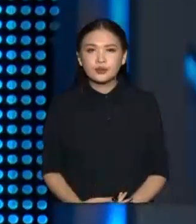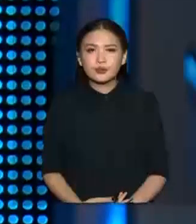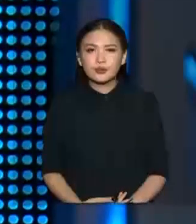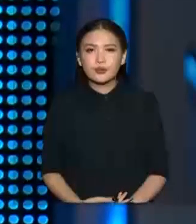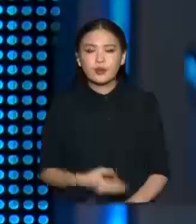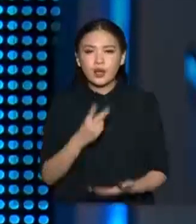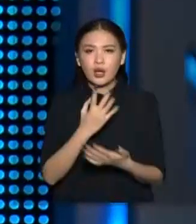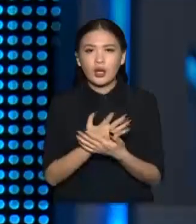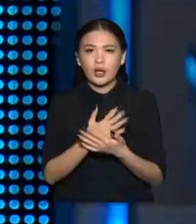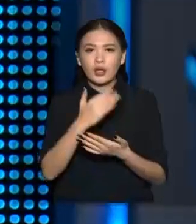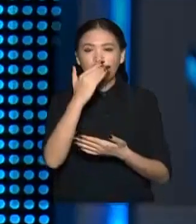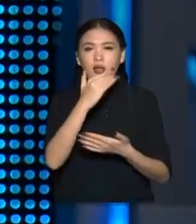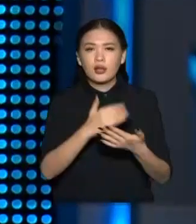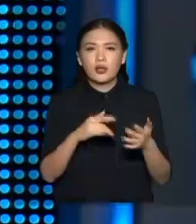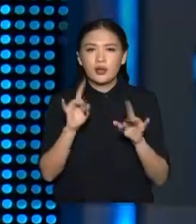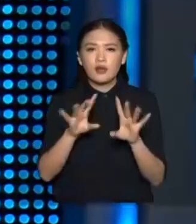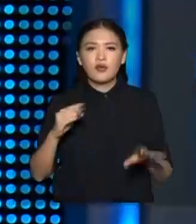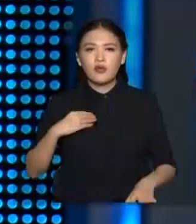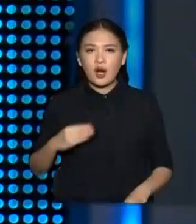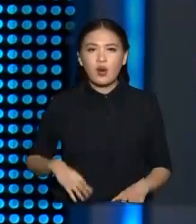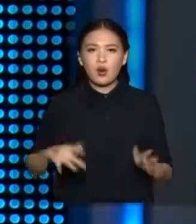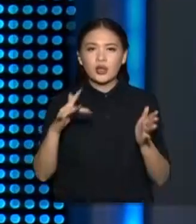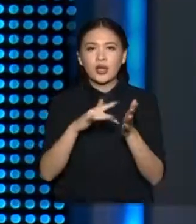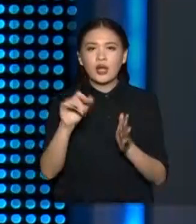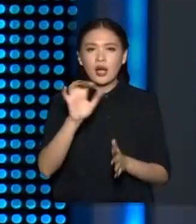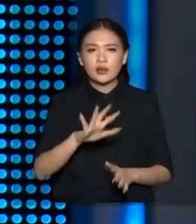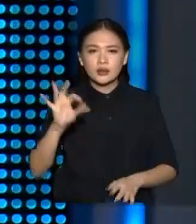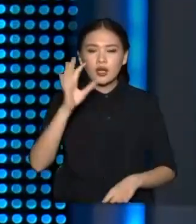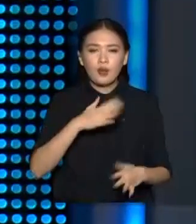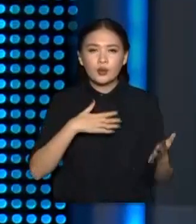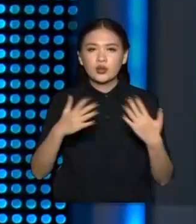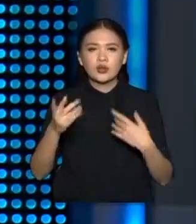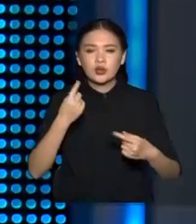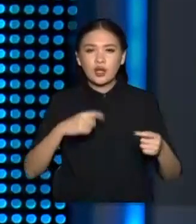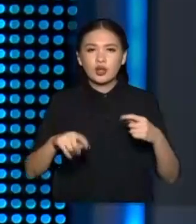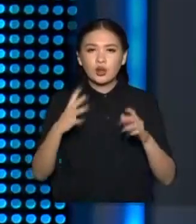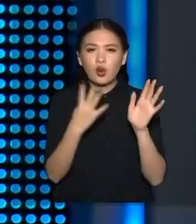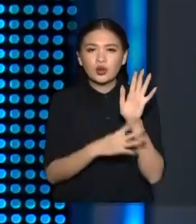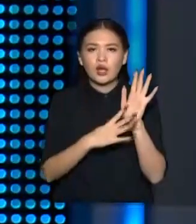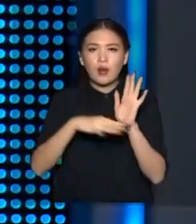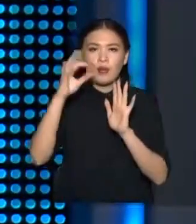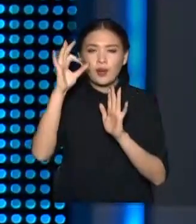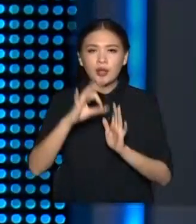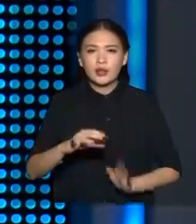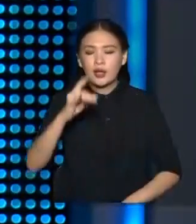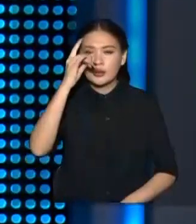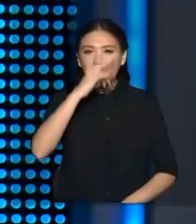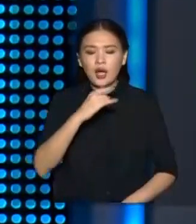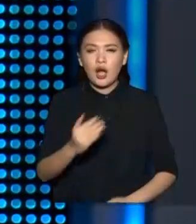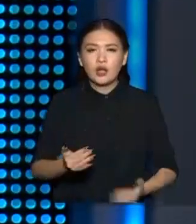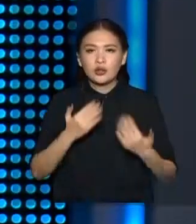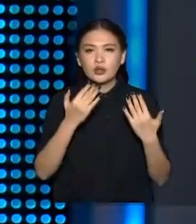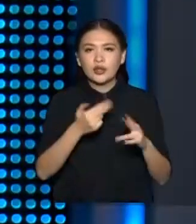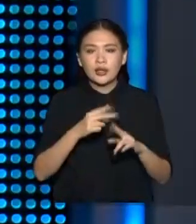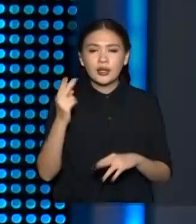Енді арқасына рет-ретімен тоқталайық. Францияның Орталық Азиямен жасаған сауда саттығының 90% Қазақстанға тиесілі.